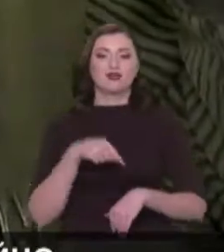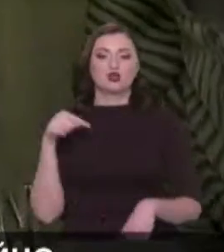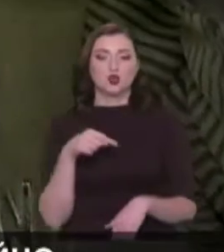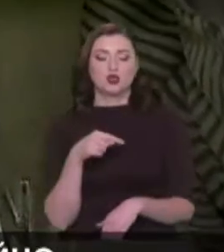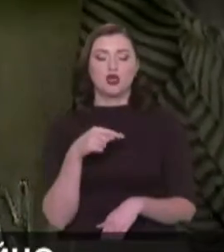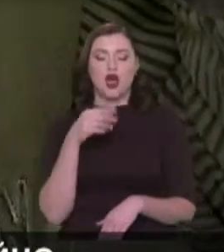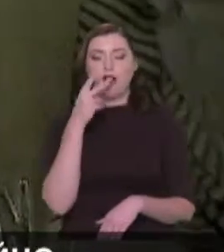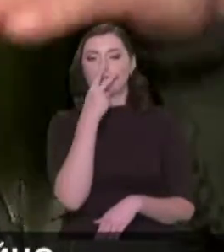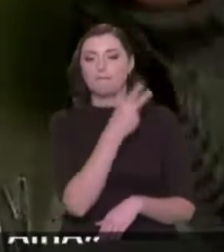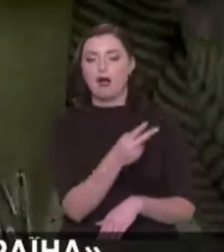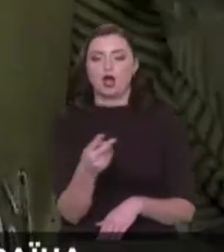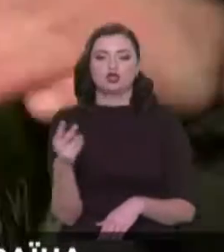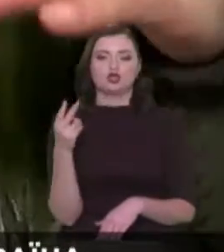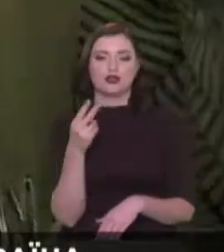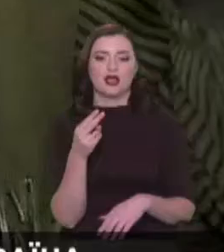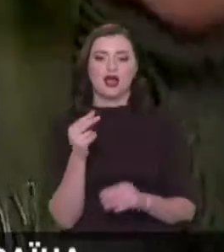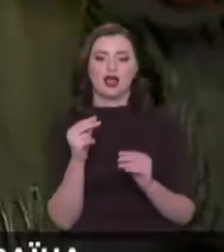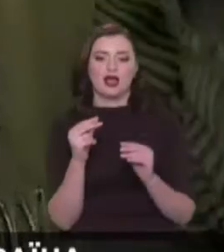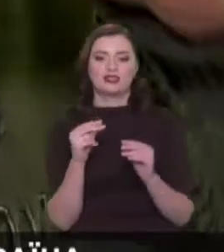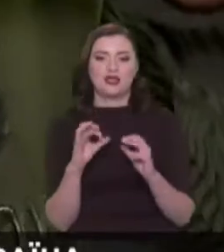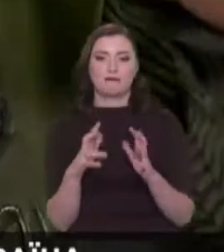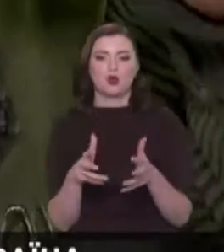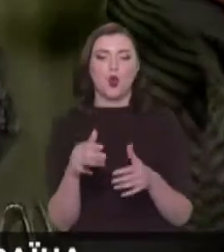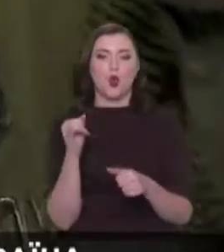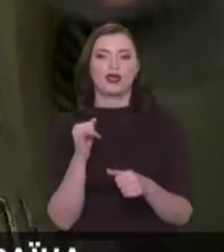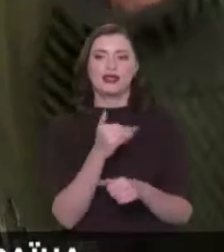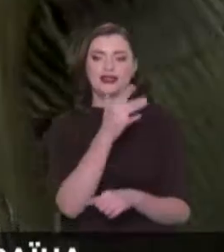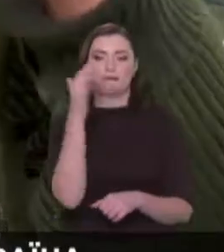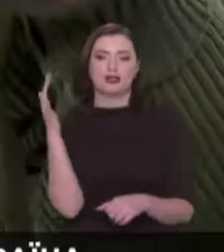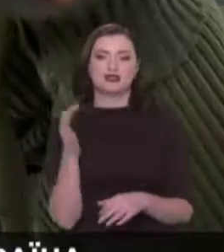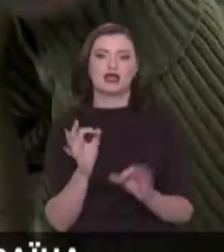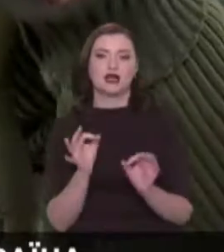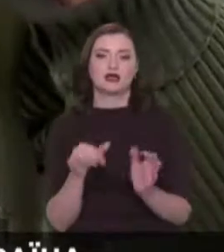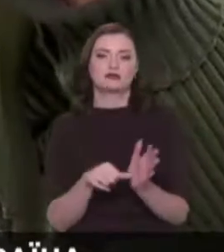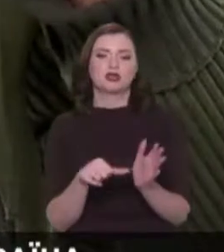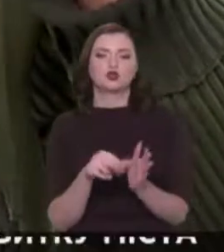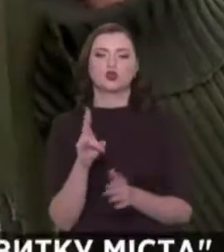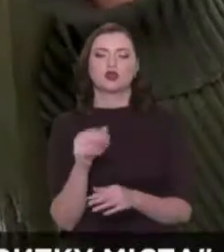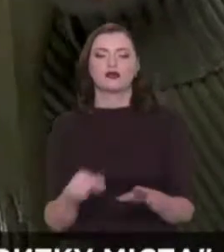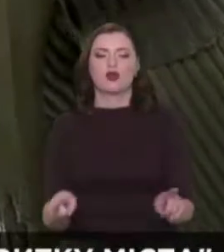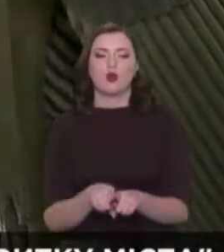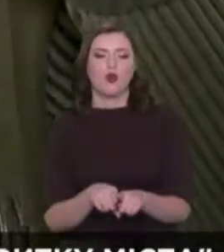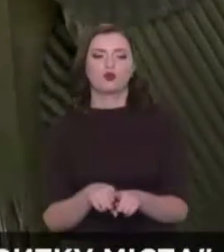бачення земного і небесного якраз присутнє на такому